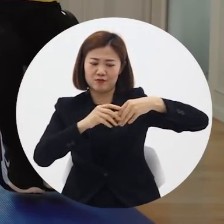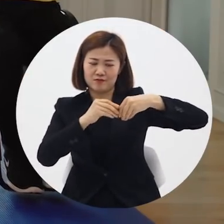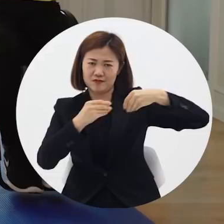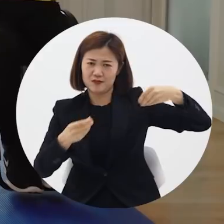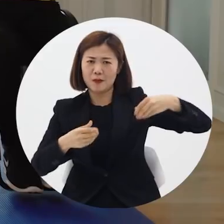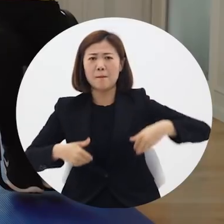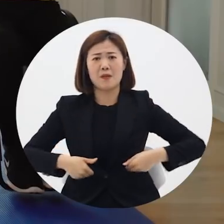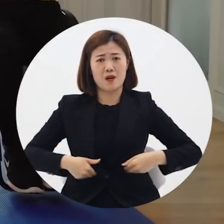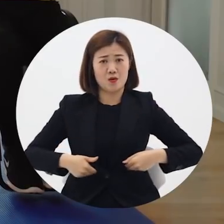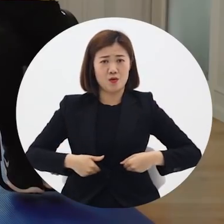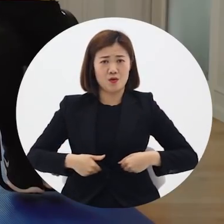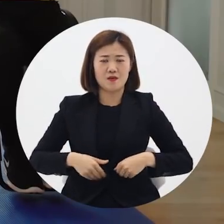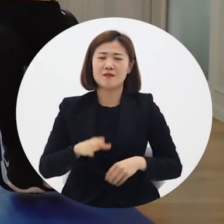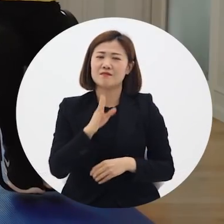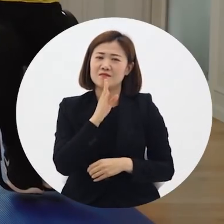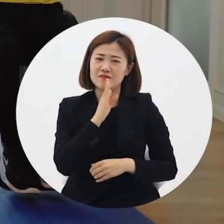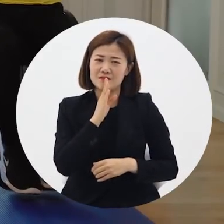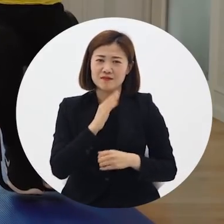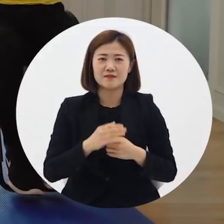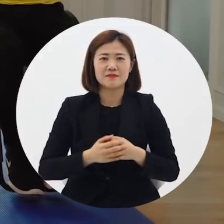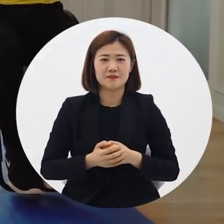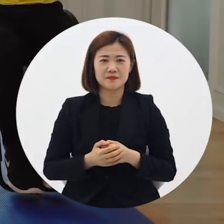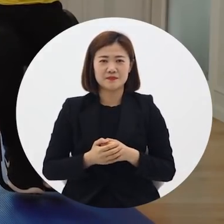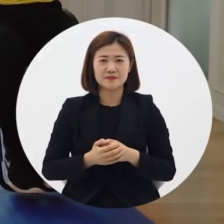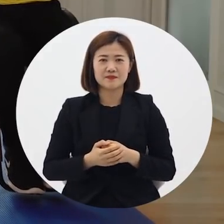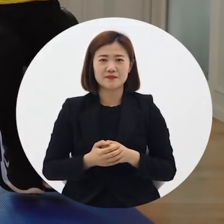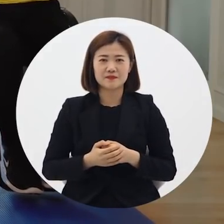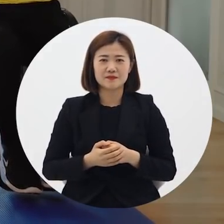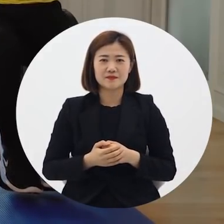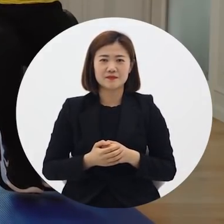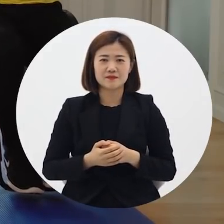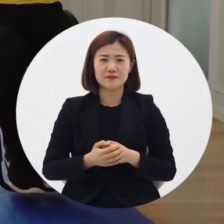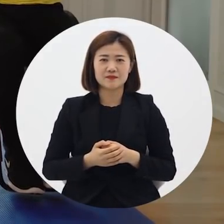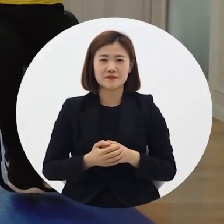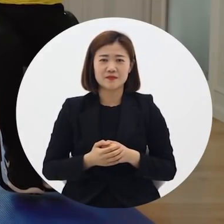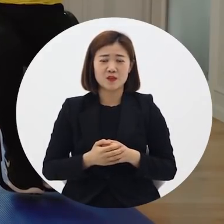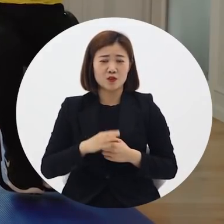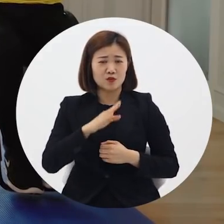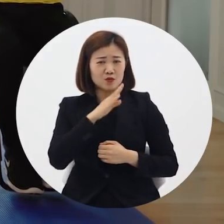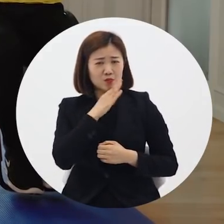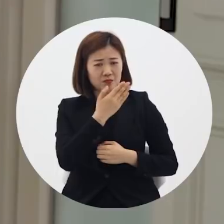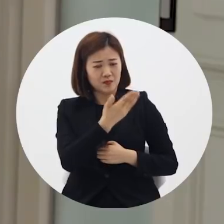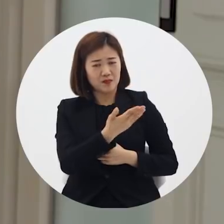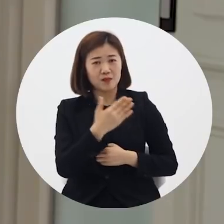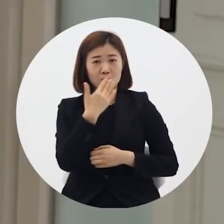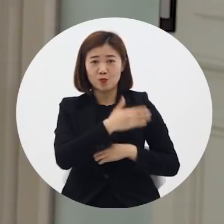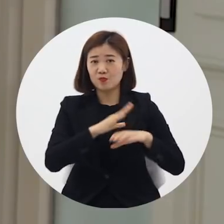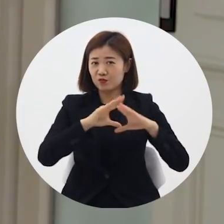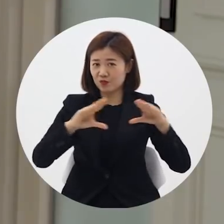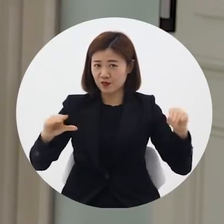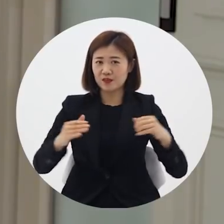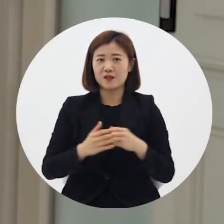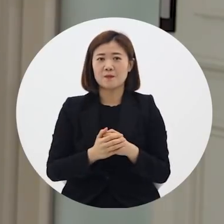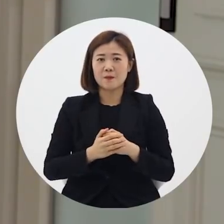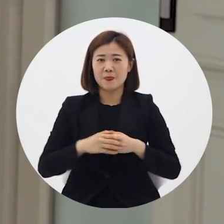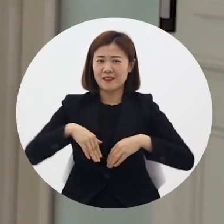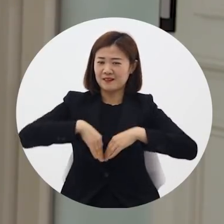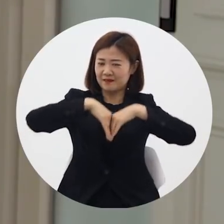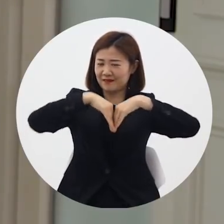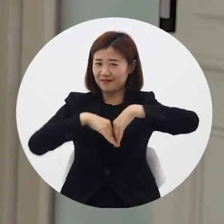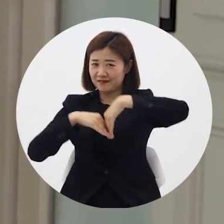한에서 많이 올려도 된다니까. 예, 예. 이렇게. 사람은 굉장히 유연하시네요. 예. 저도 이렇게,